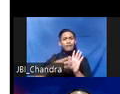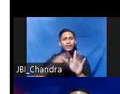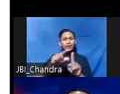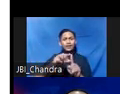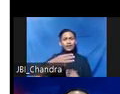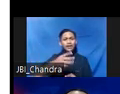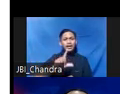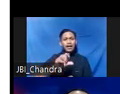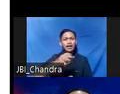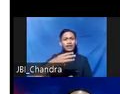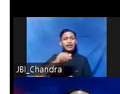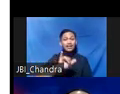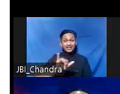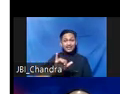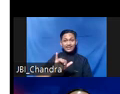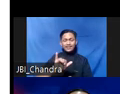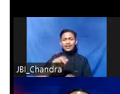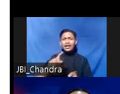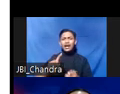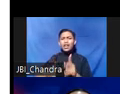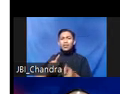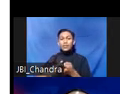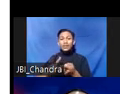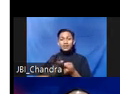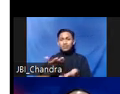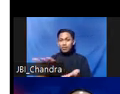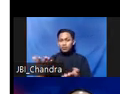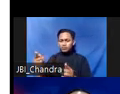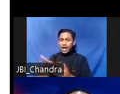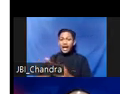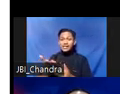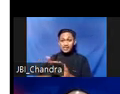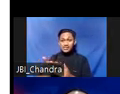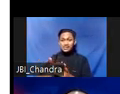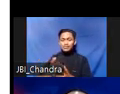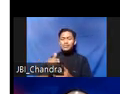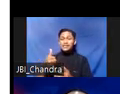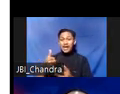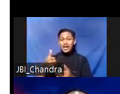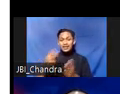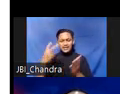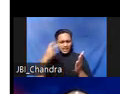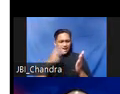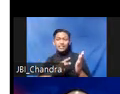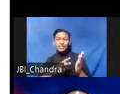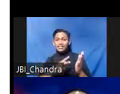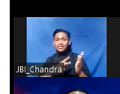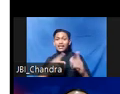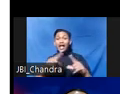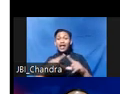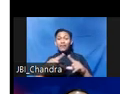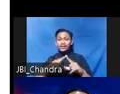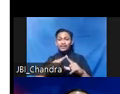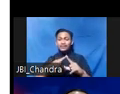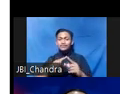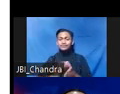ingin mengakses lebih jauh nanti bisa dikunjungi di alamatnya yaitu kalau yang 3 sama 4 itu